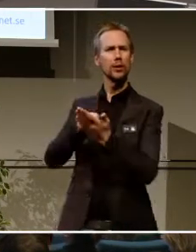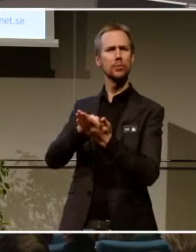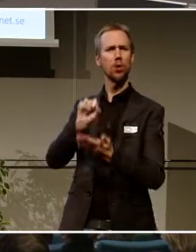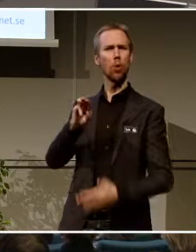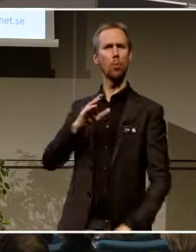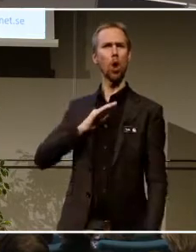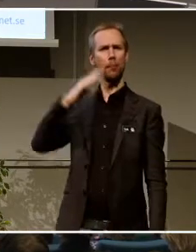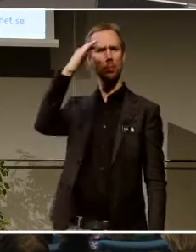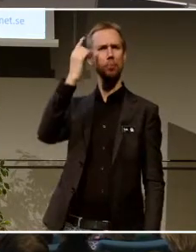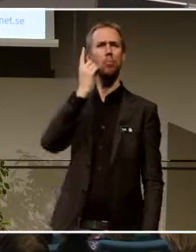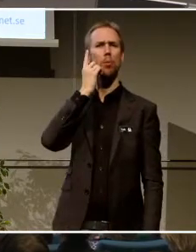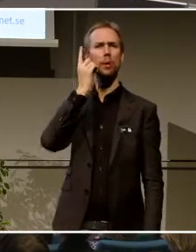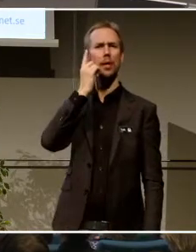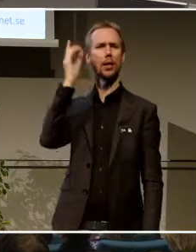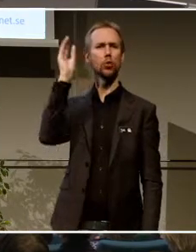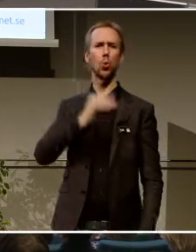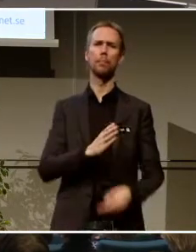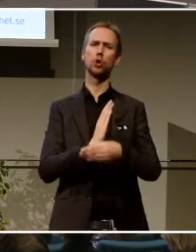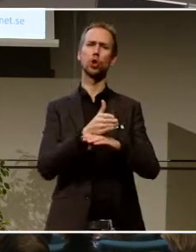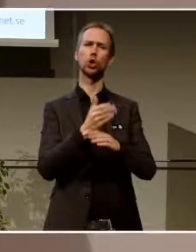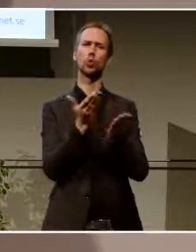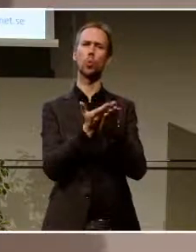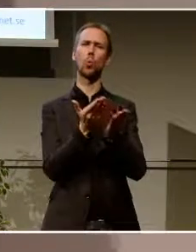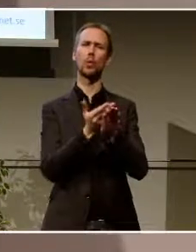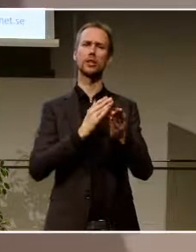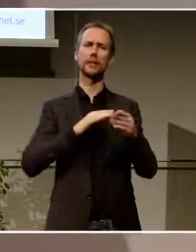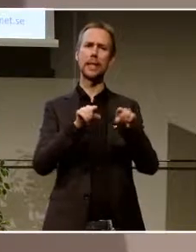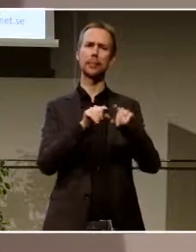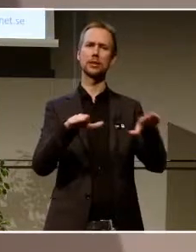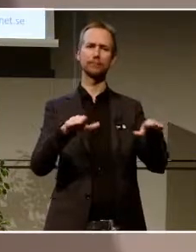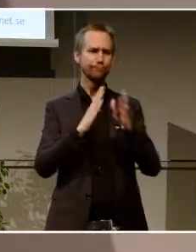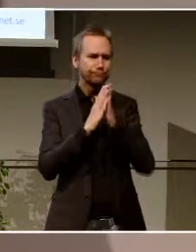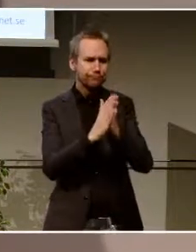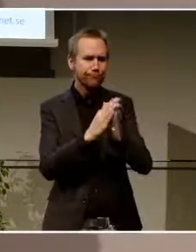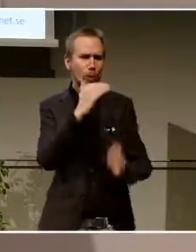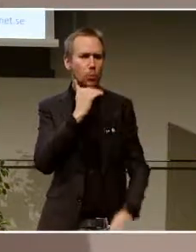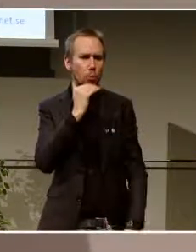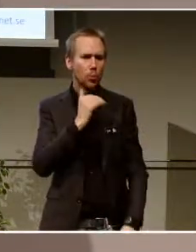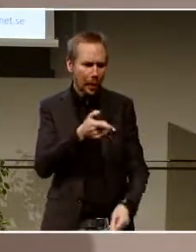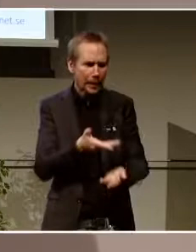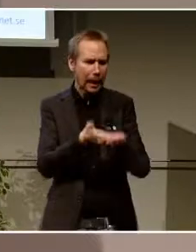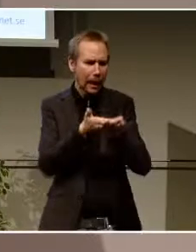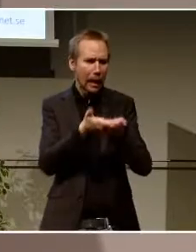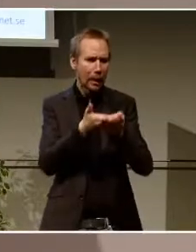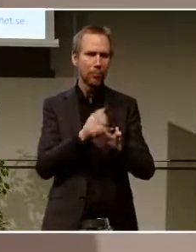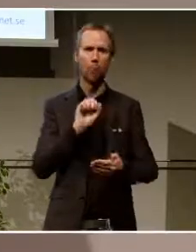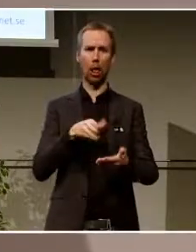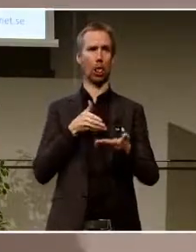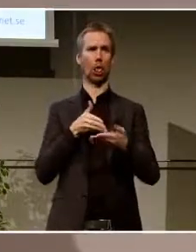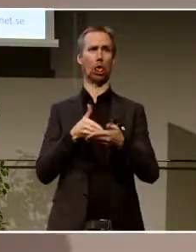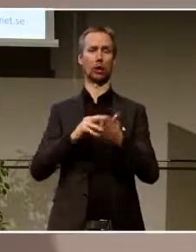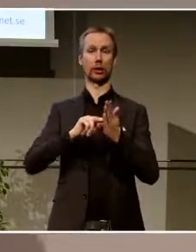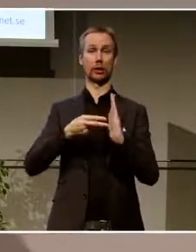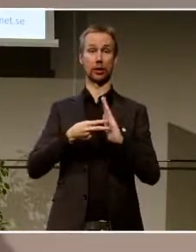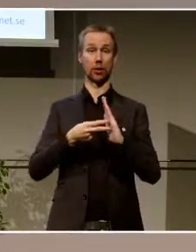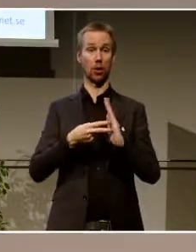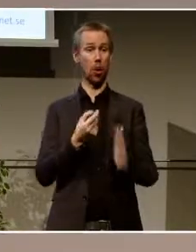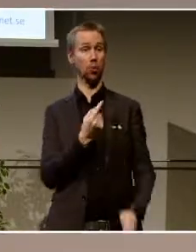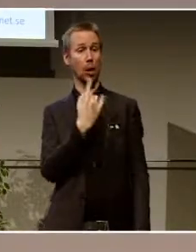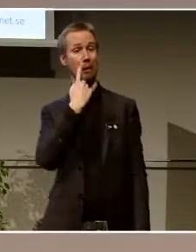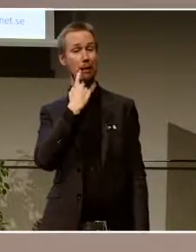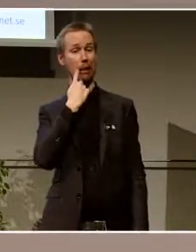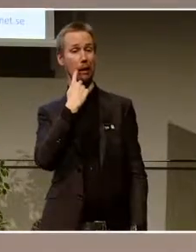med sin mobil så kan man gå till närmsta skola och be att få hjälp av en ungdom när tekniken strular. Och då satt några grabbar där på en bänk.